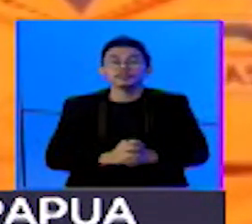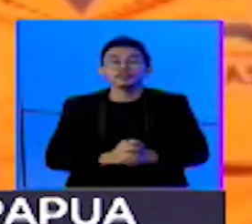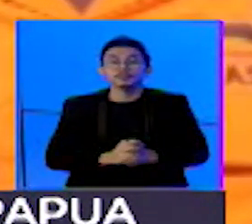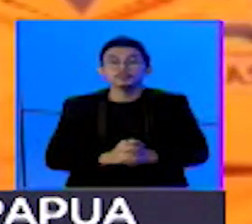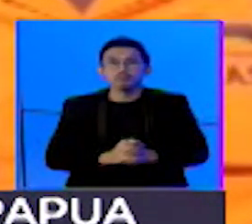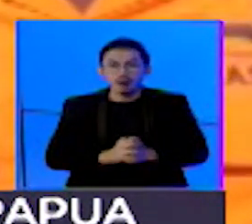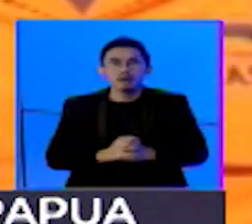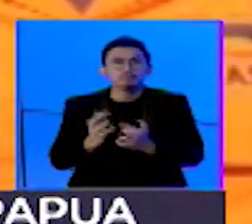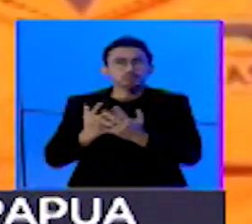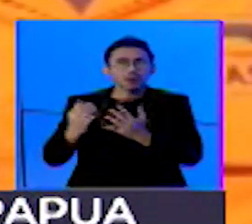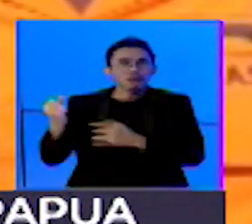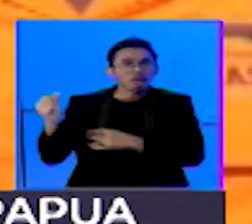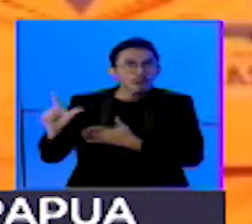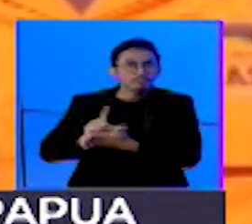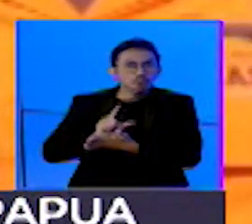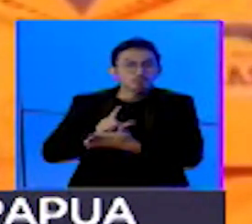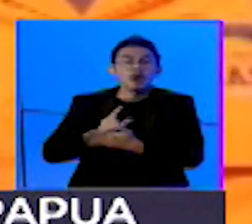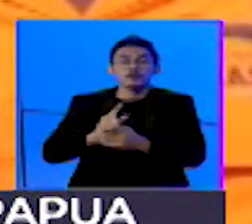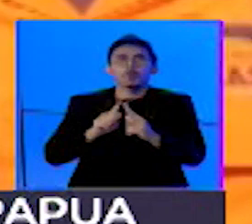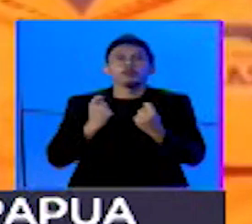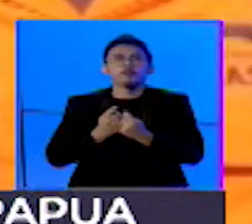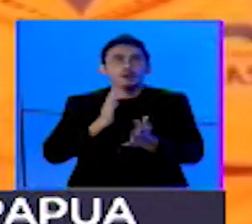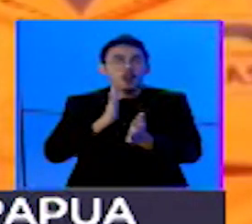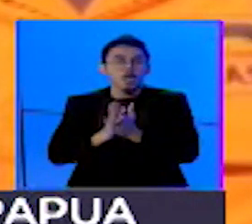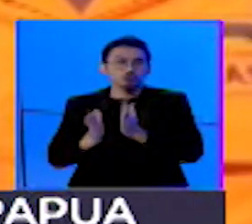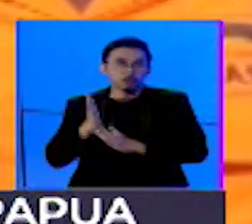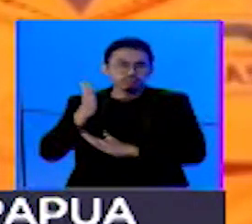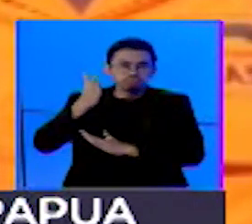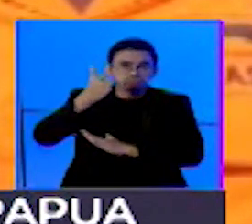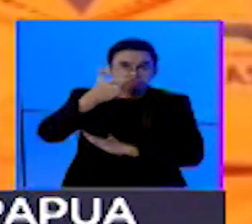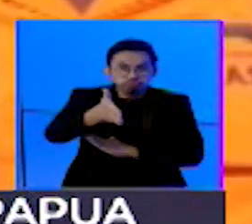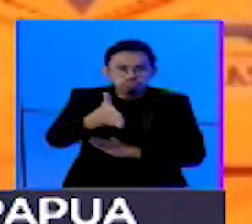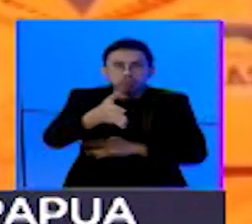kami bersama tim, bersama teman-teman penyelam,